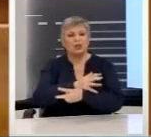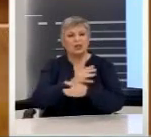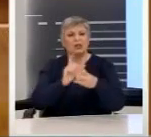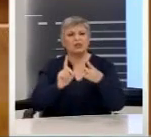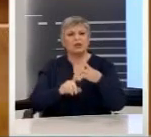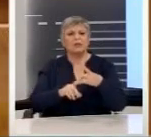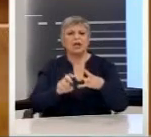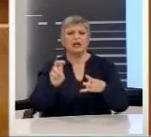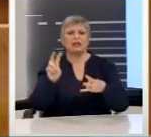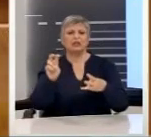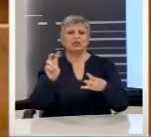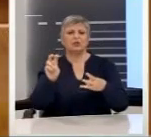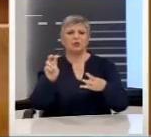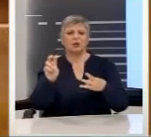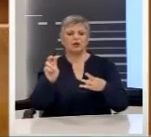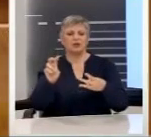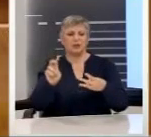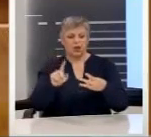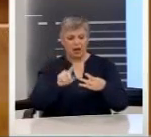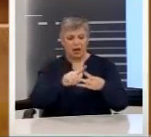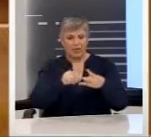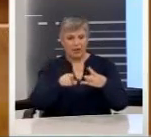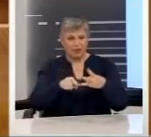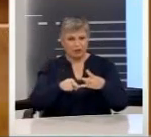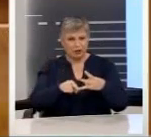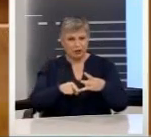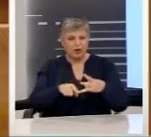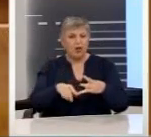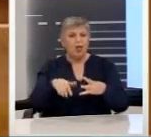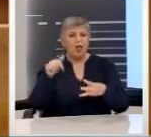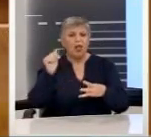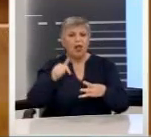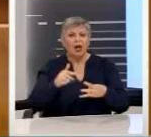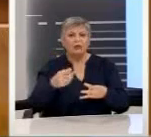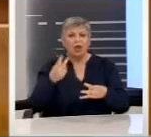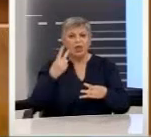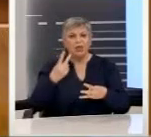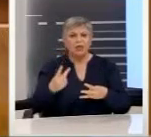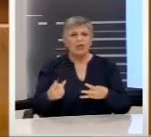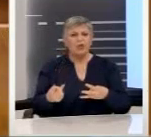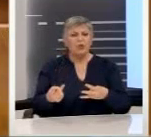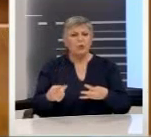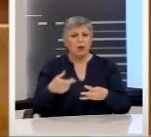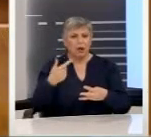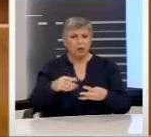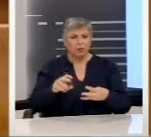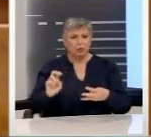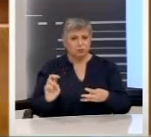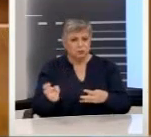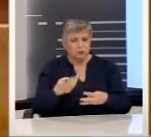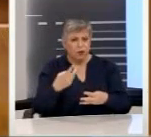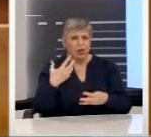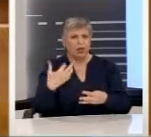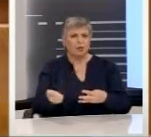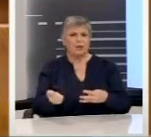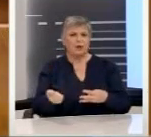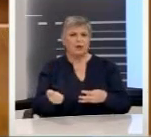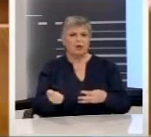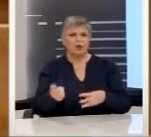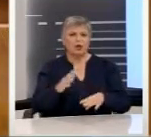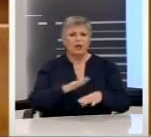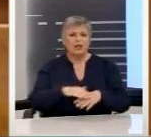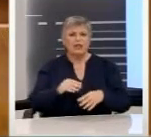Από αυτά, το πρώτο και το δεύτερο έχει κρυθεί με αυτό το πόρισμα. Θα δούμε αν θα διαφοροποιηθεί κάτι, θα λέγαμε νέα στοιχεία το οποίο δεν υπάρχουν. Άρα είναι